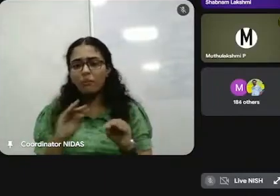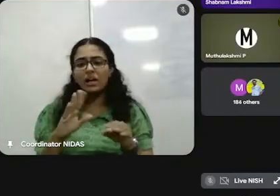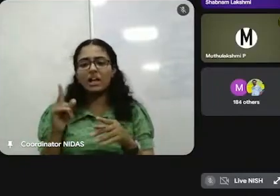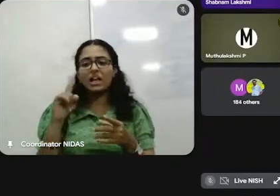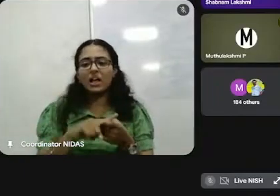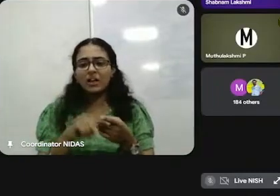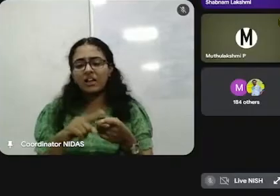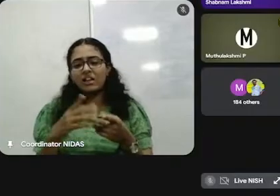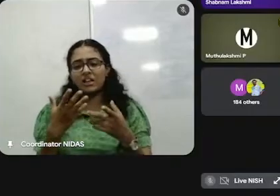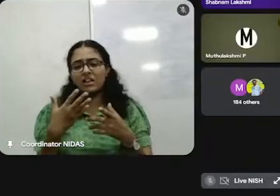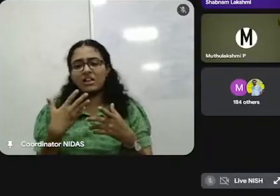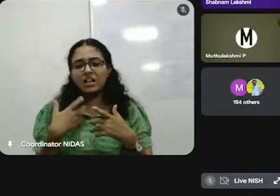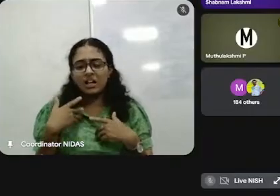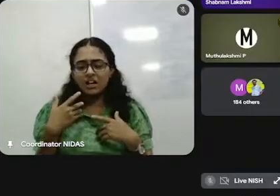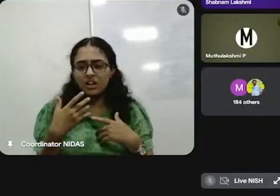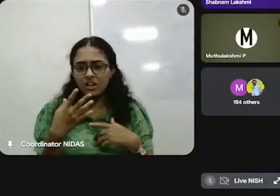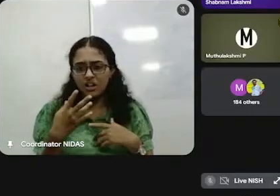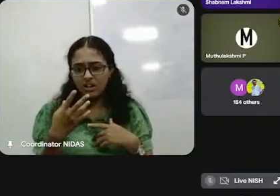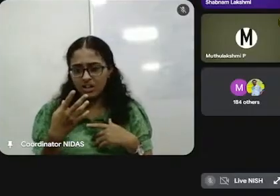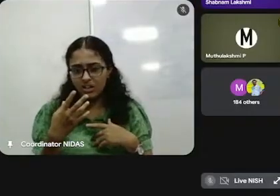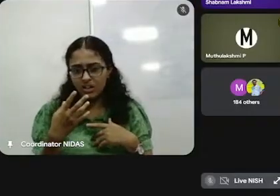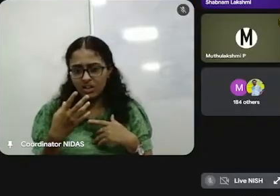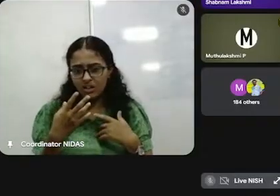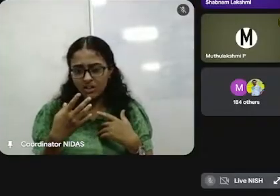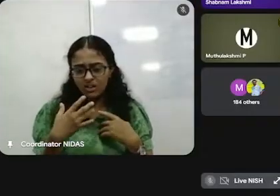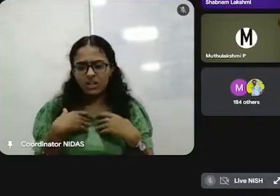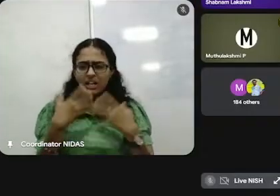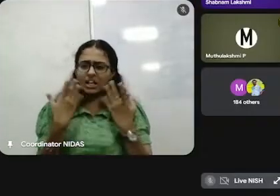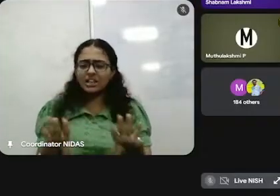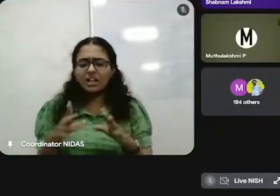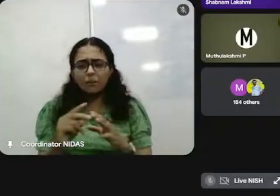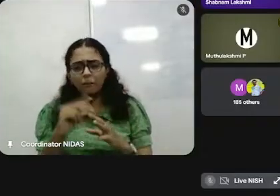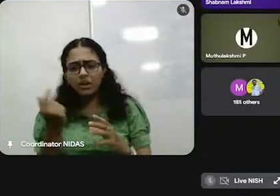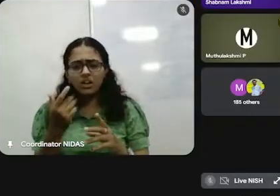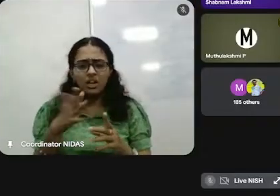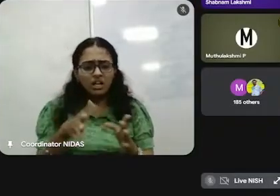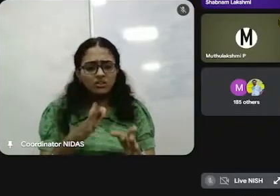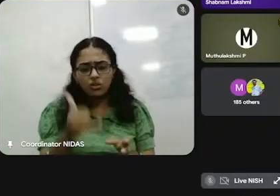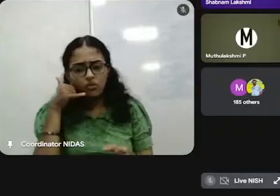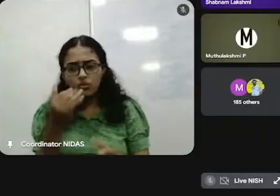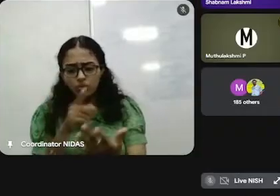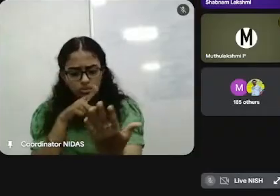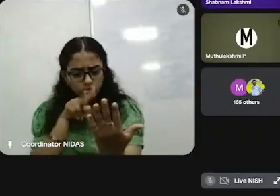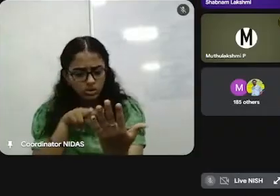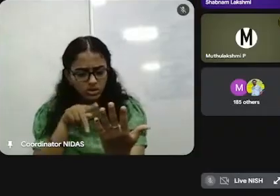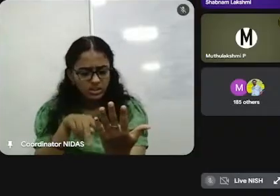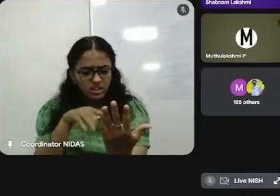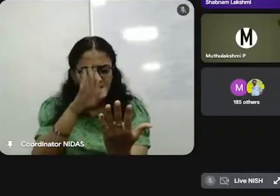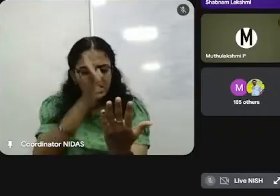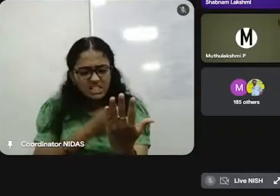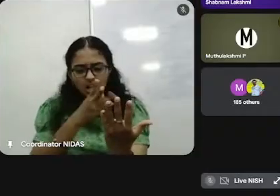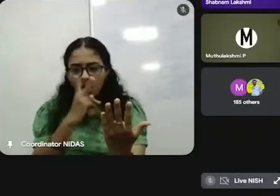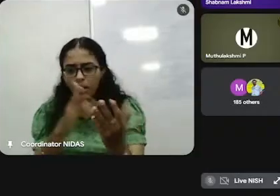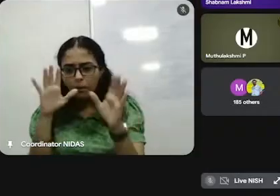സൈഡ് ഇപ്പൊ കണ്ണെല്ലാം അഥവാ നമ്മൾ ജസ്റ്റ് ഒന്ന് എന്തെങ്കിലും അത്യാവശ്യത്തിന് ഫോൺ നോക്കുന്നതാണെങ്കിൽ ആ സൈഡ് സ്ക്രീൻ ഇല്ലാത്ത പോലെ